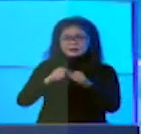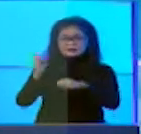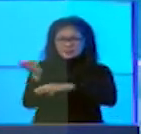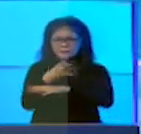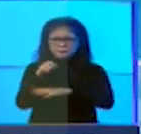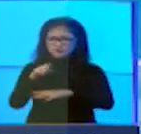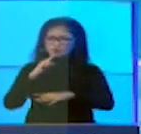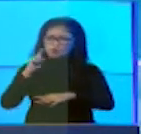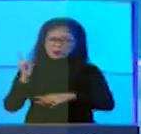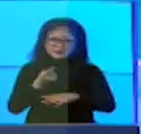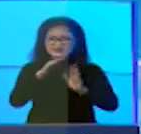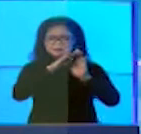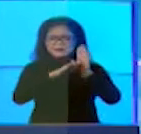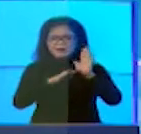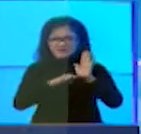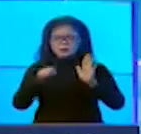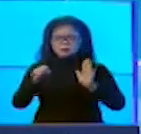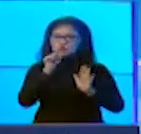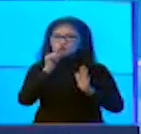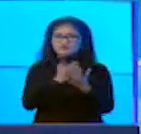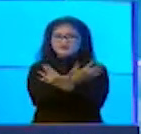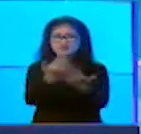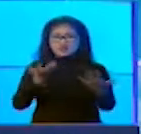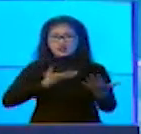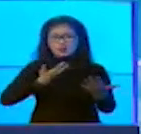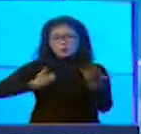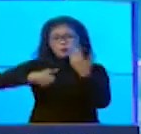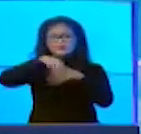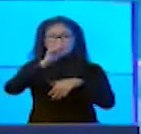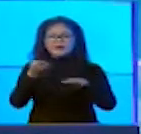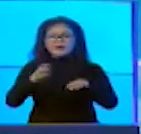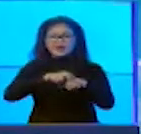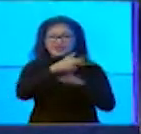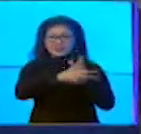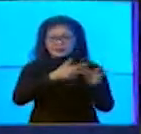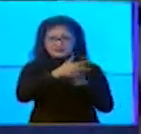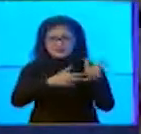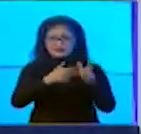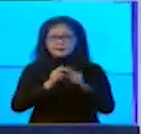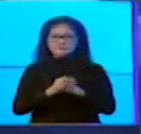syarat wajib bagi masyarakat yang ingin bepergian naik kereta api ke